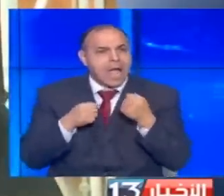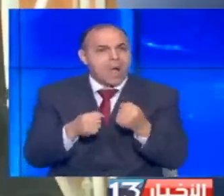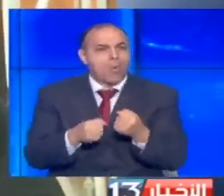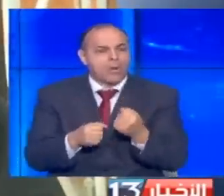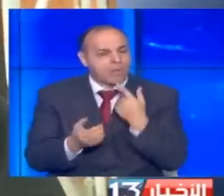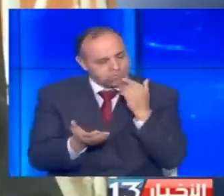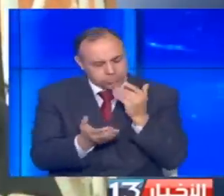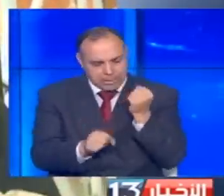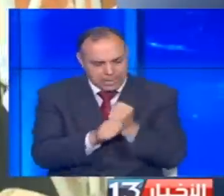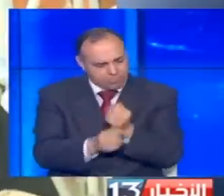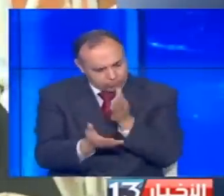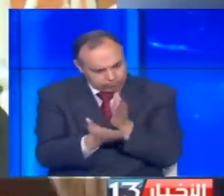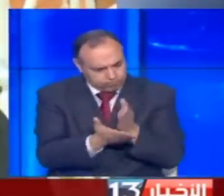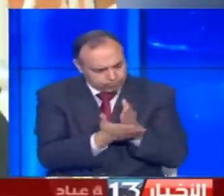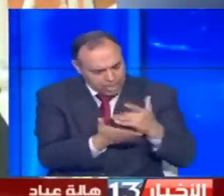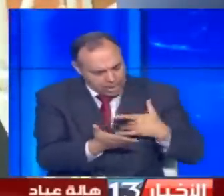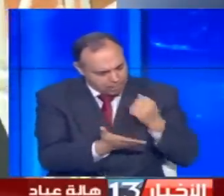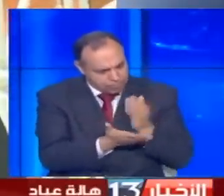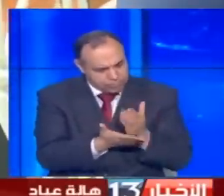يعني